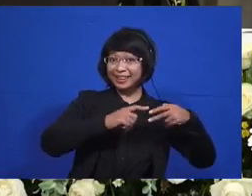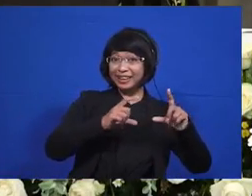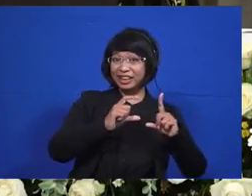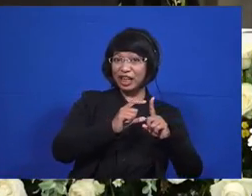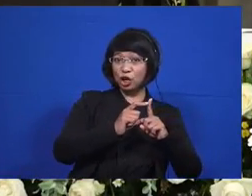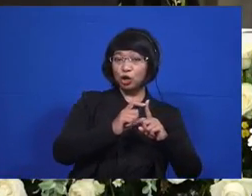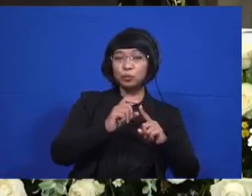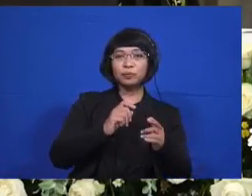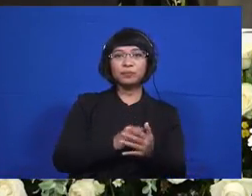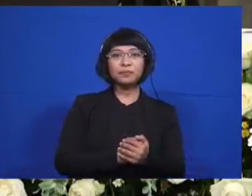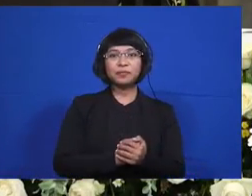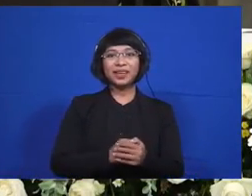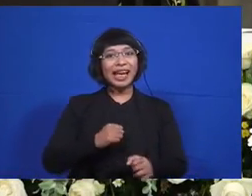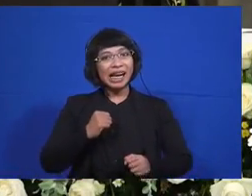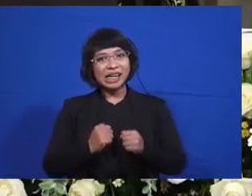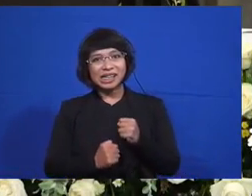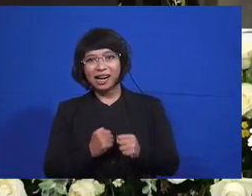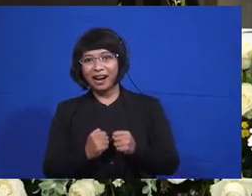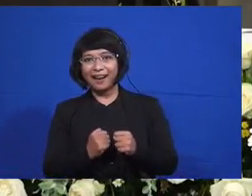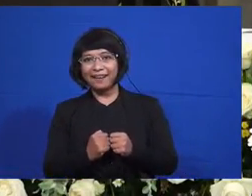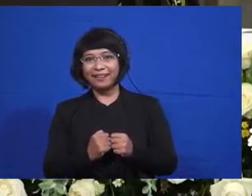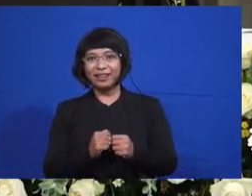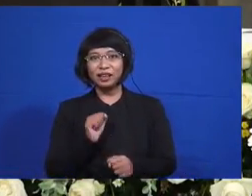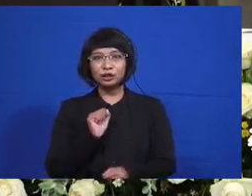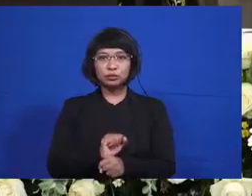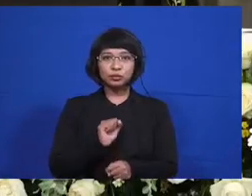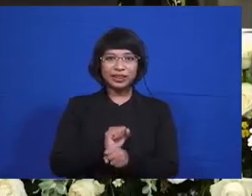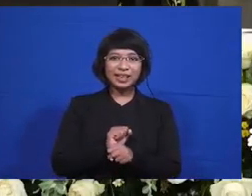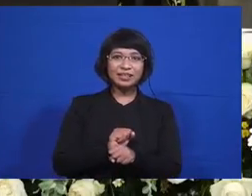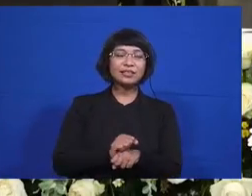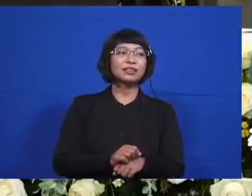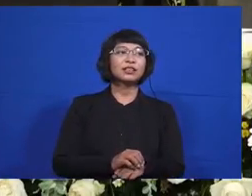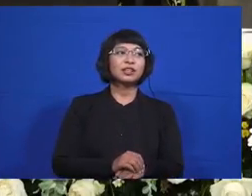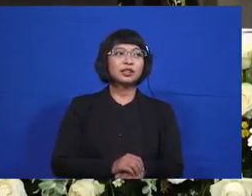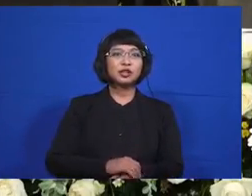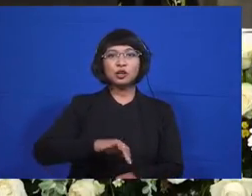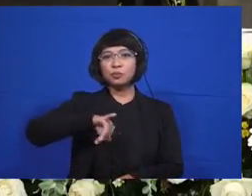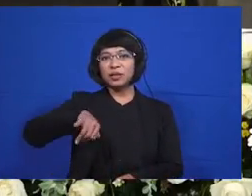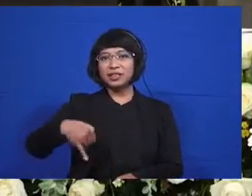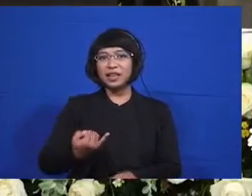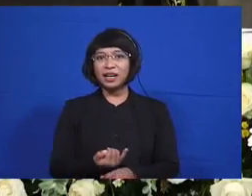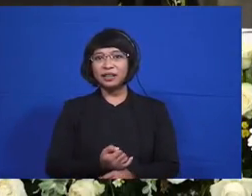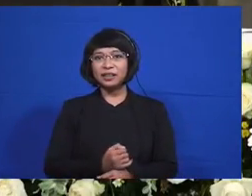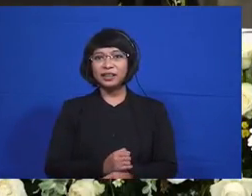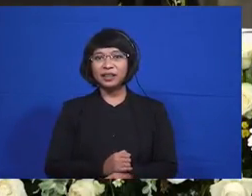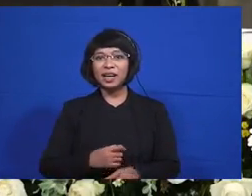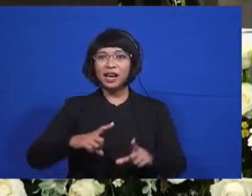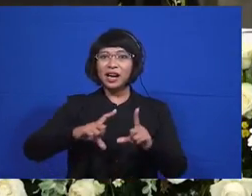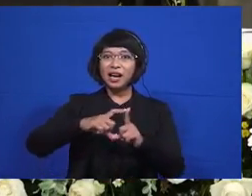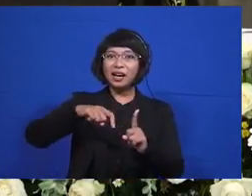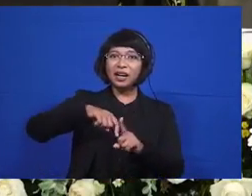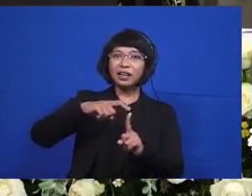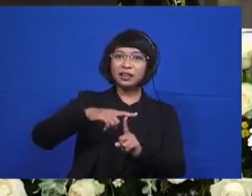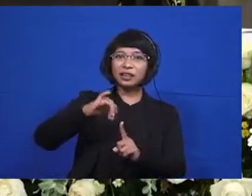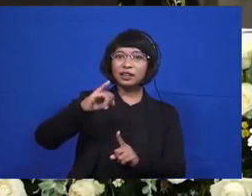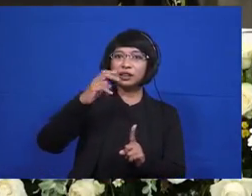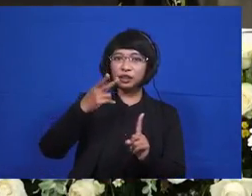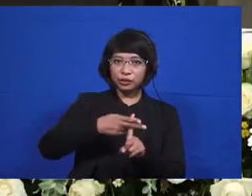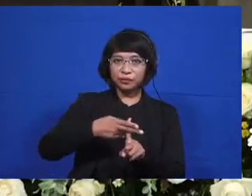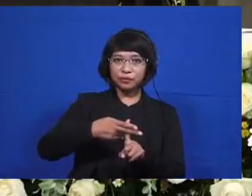tapisan dengan karya masing-masing, jangan sampai menjadi pribadi yang aktif berkegiatan tanpa